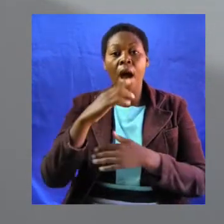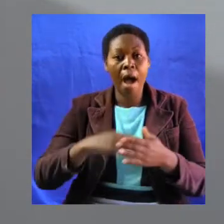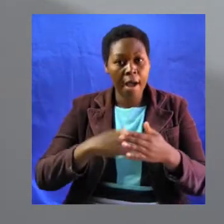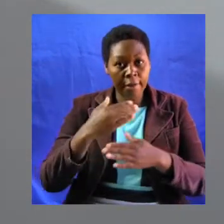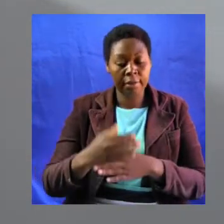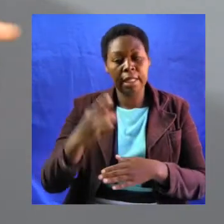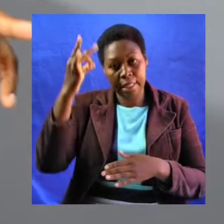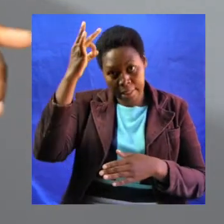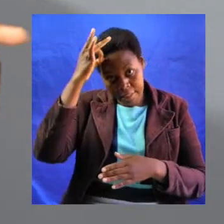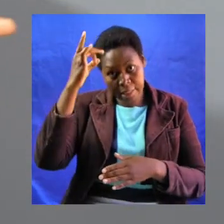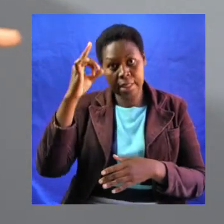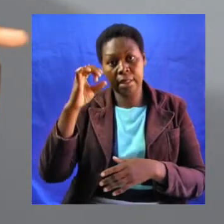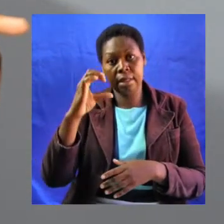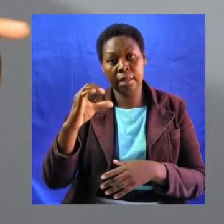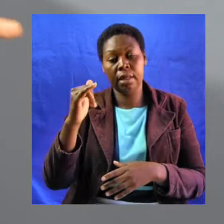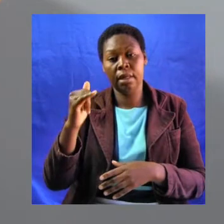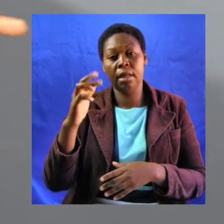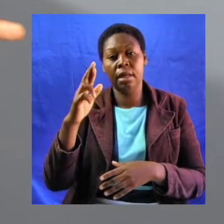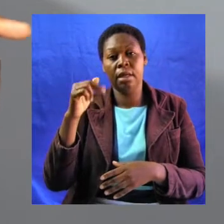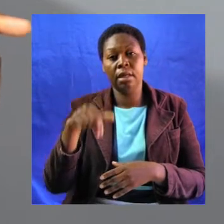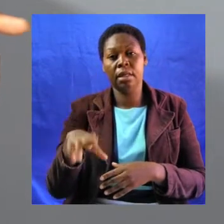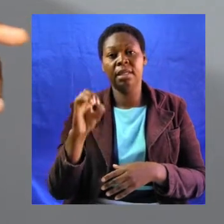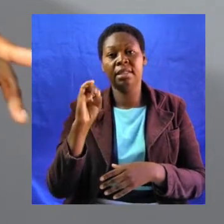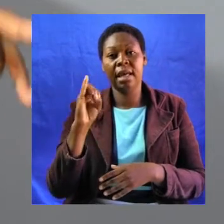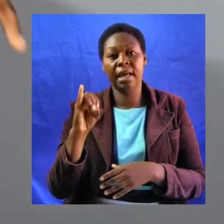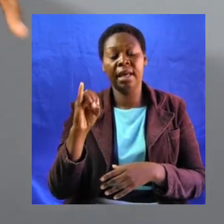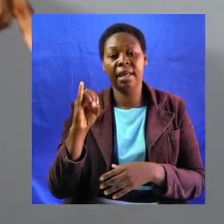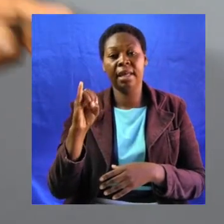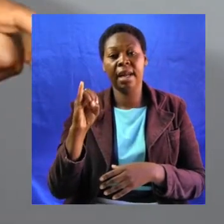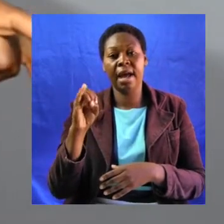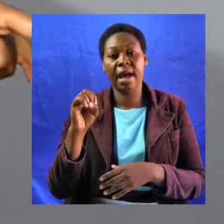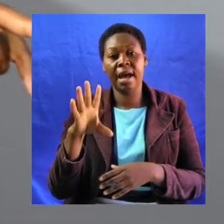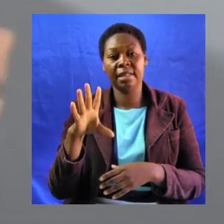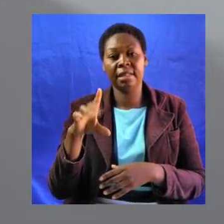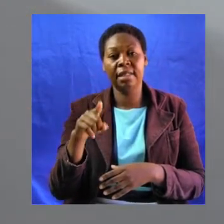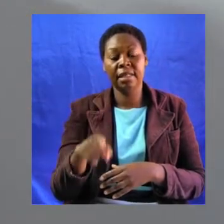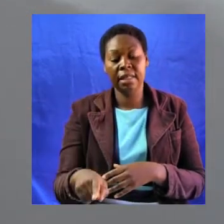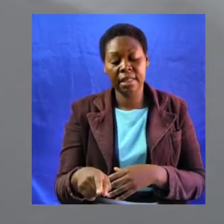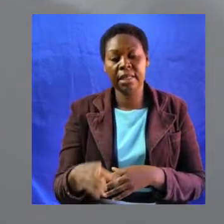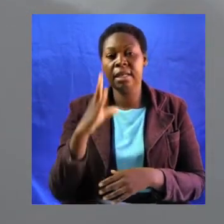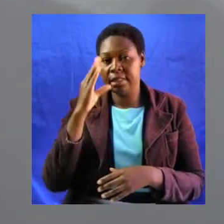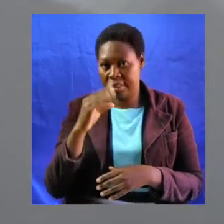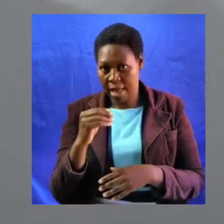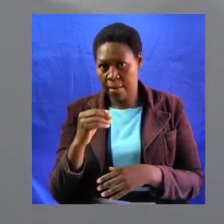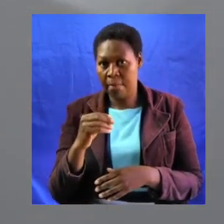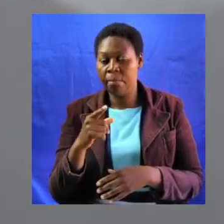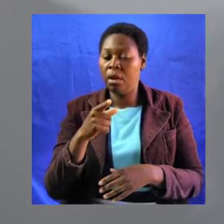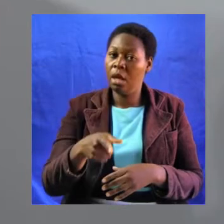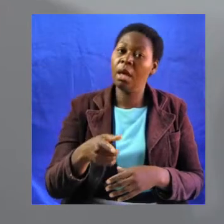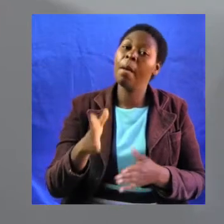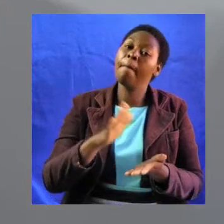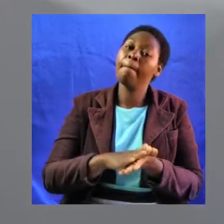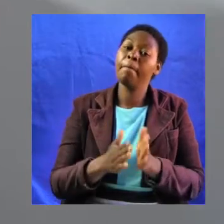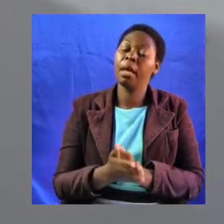akabva apoinda uyo wamaverenga zita riri kunetsa kuverenga iwo, Ramati Zerubhabheri uyo. Ndiye akabva aitwa